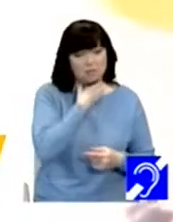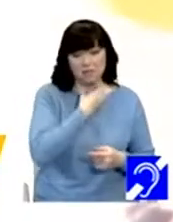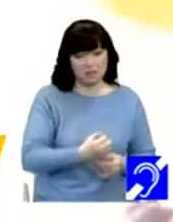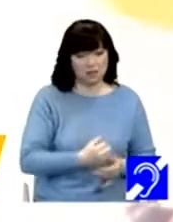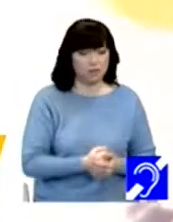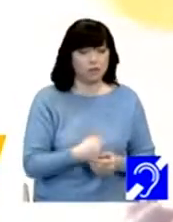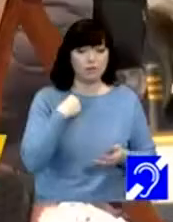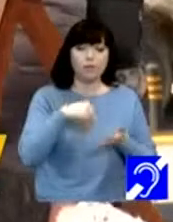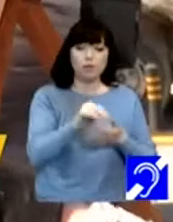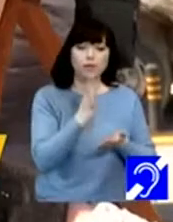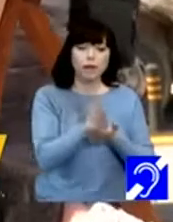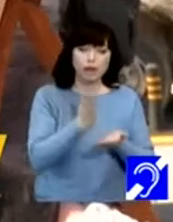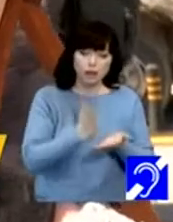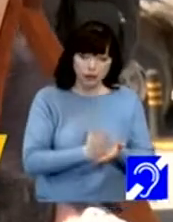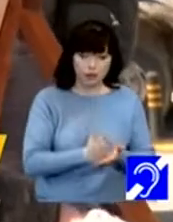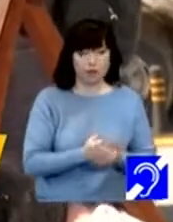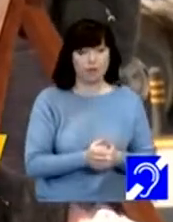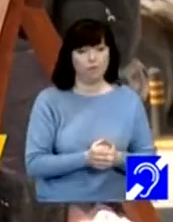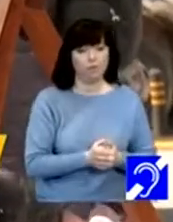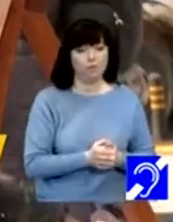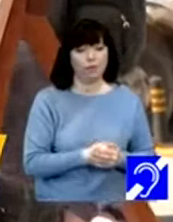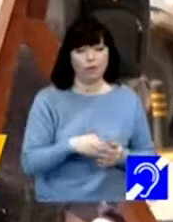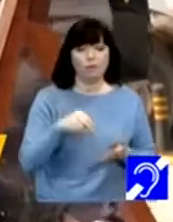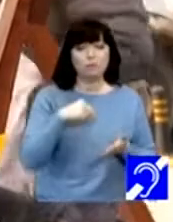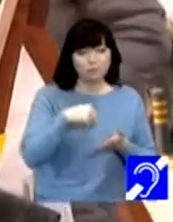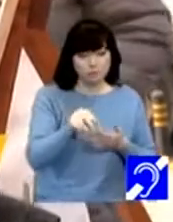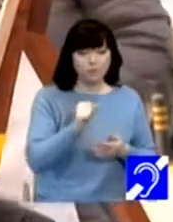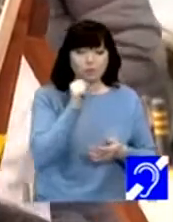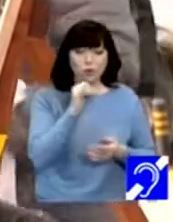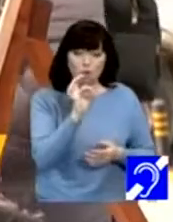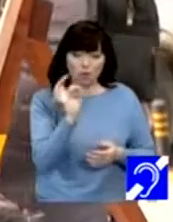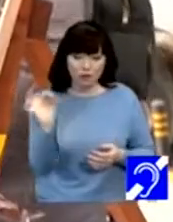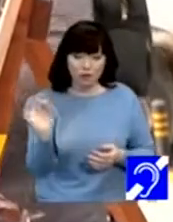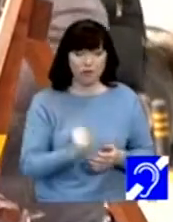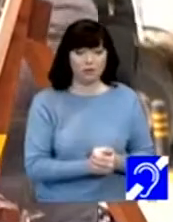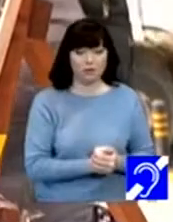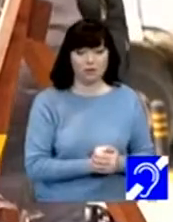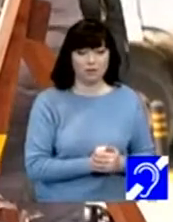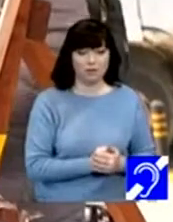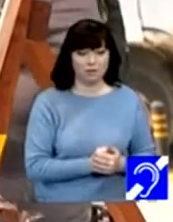cumpărat pâine, am cumpărat livențic, am cumpărat nucșoare, am cumpărat